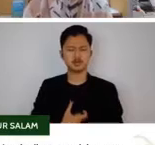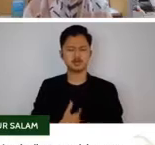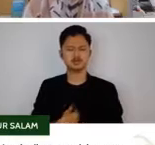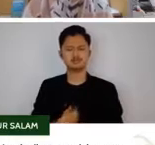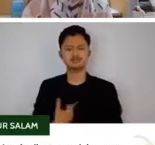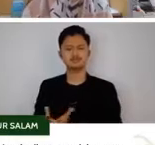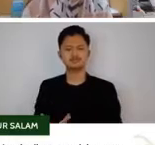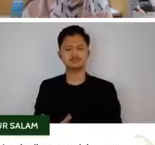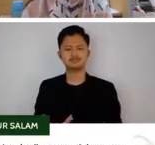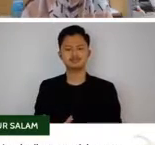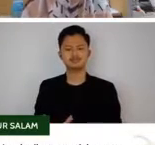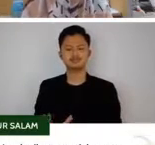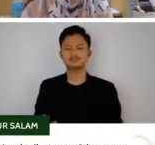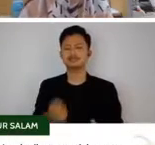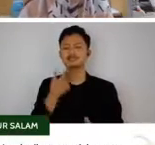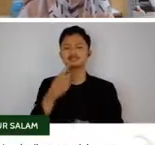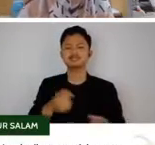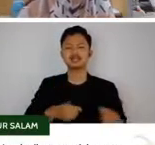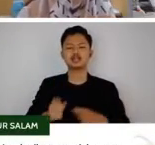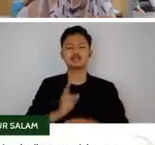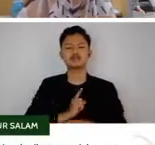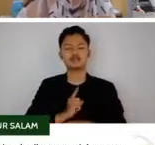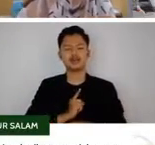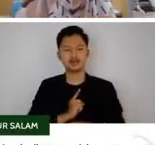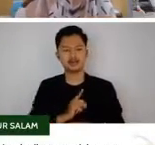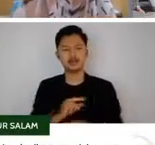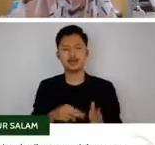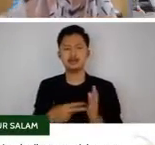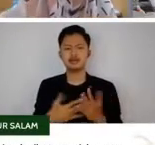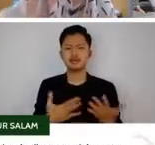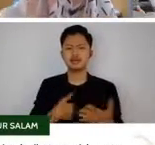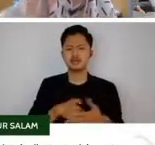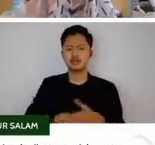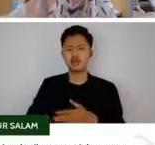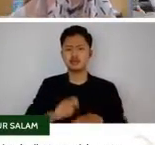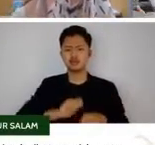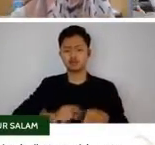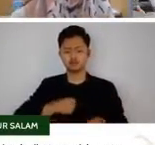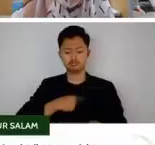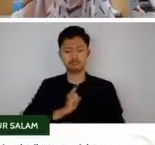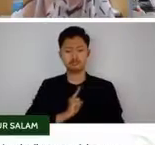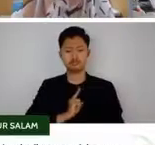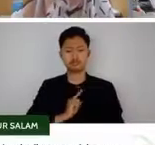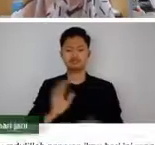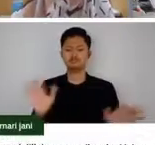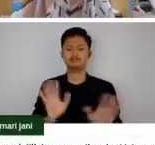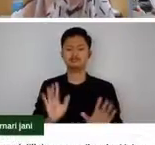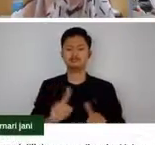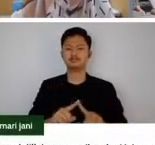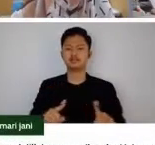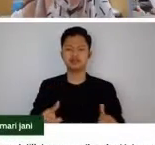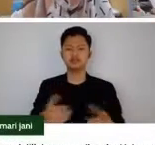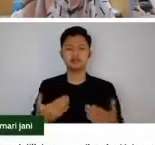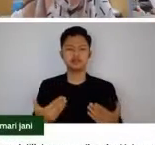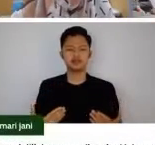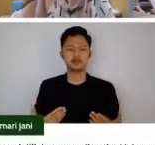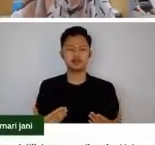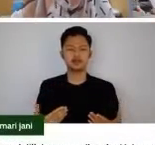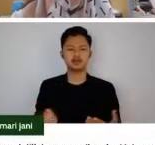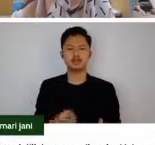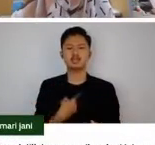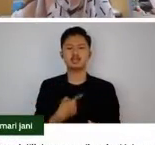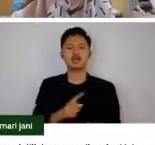bukan mengatur diri sendiri oleh diri kita sendiri. Artinya kita bukan menciptakan diri kita sendiri. Namun kita bisa